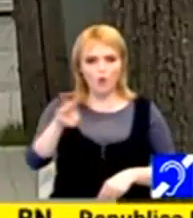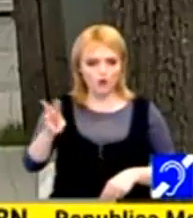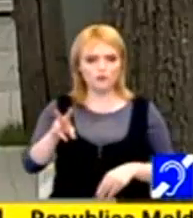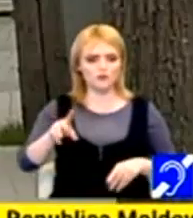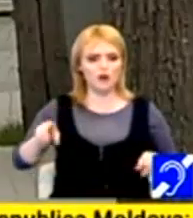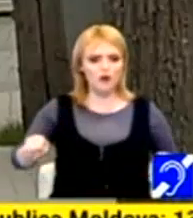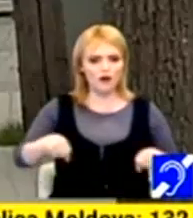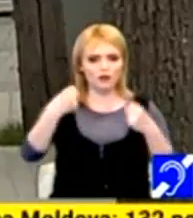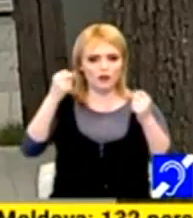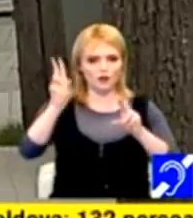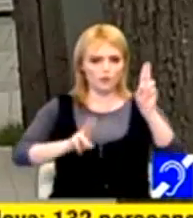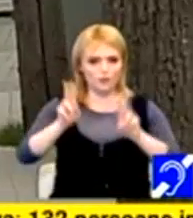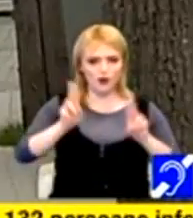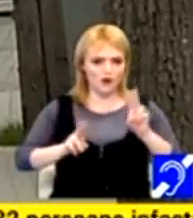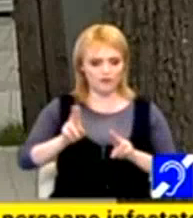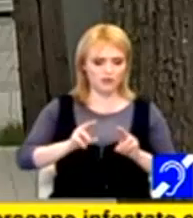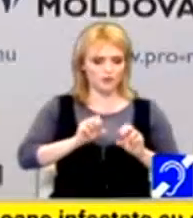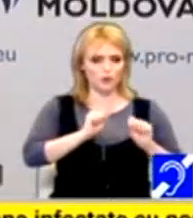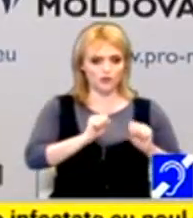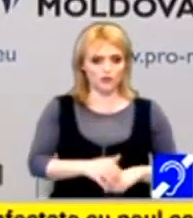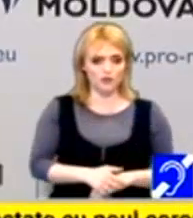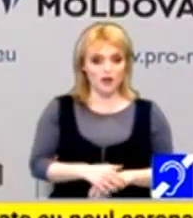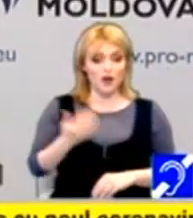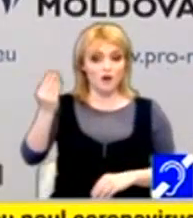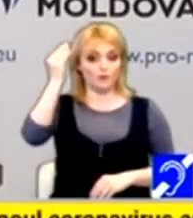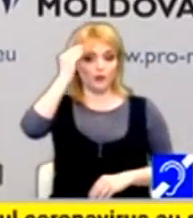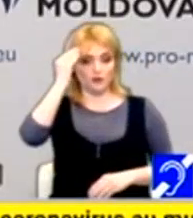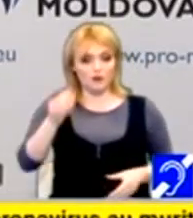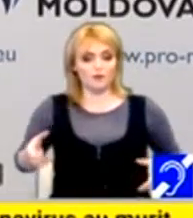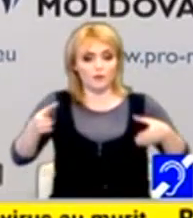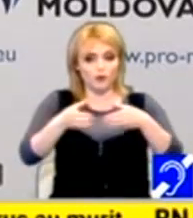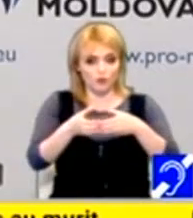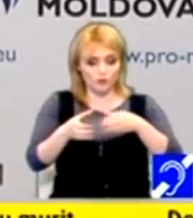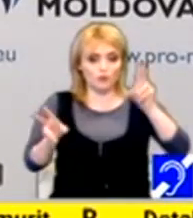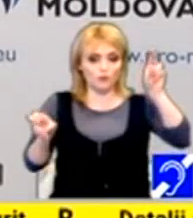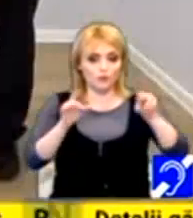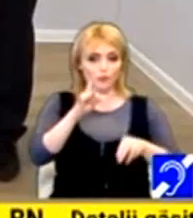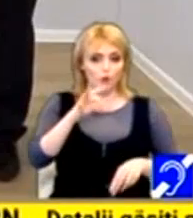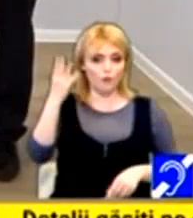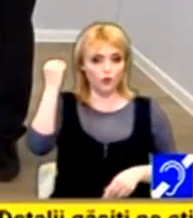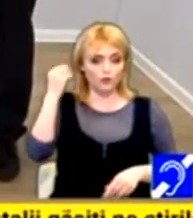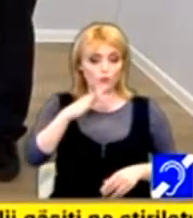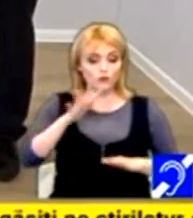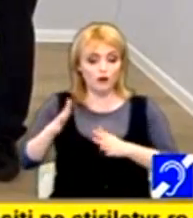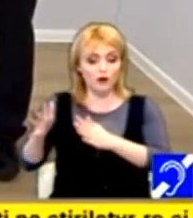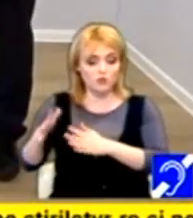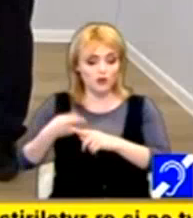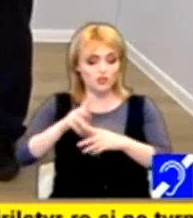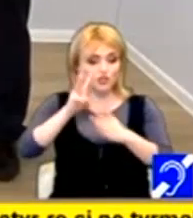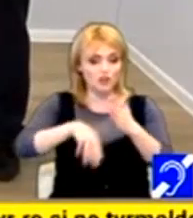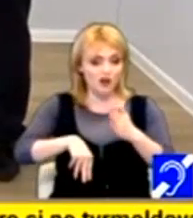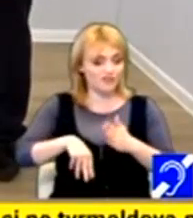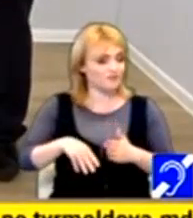încălcarea normelor epidemiologice de protecție. În opinia liderului pro-Moldova, Adrian Candu, în multe cazuri amenzile au